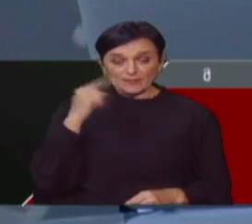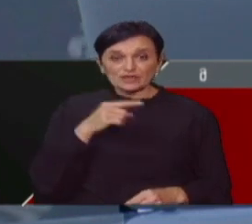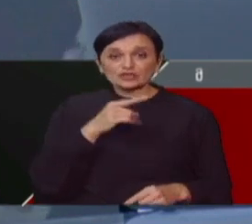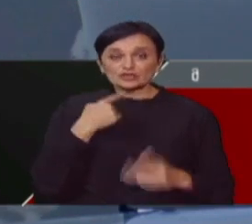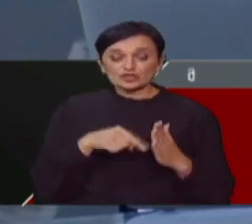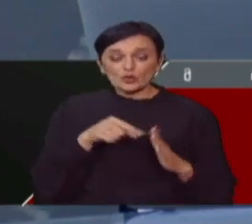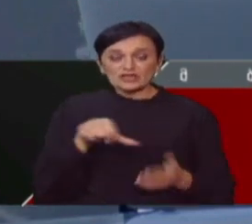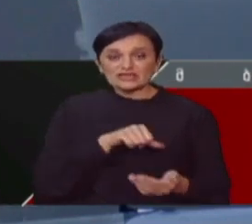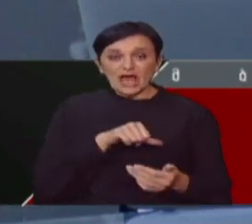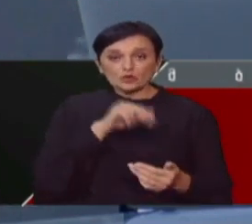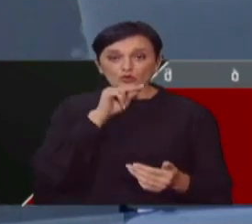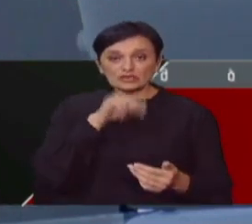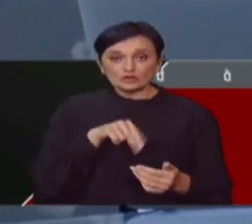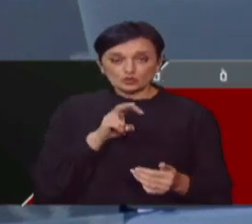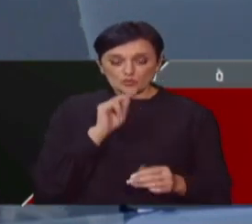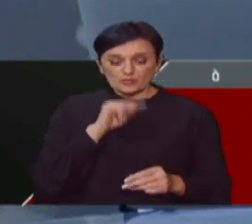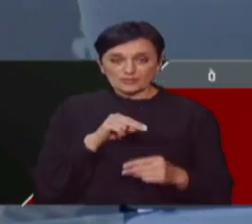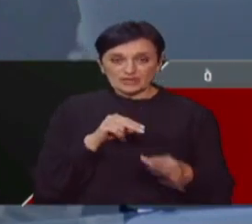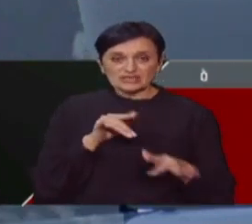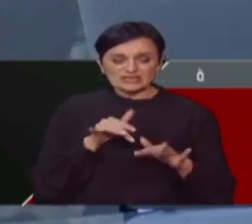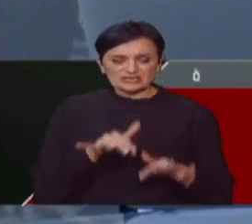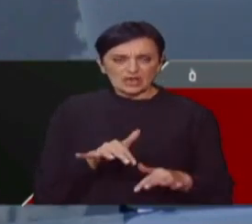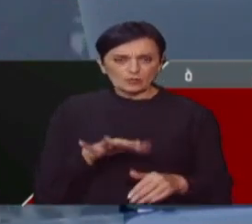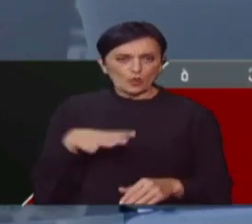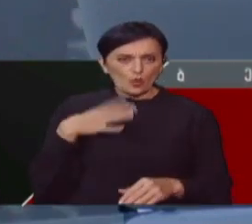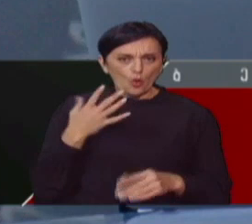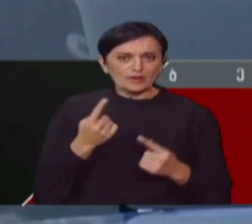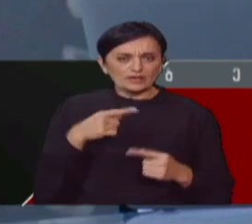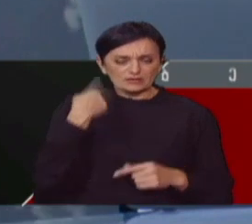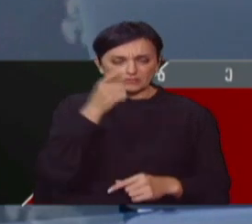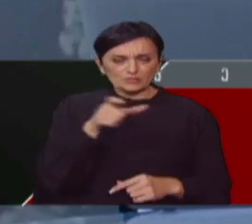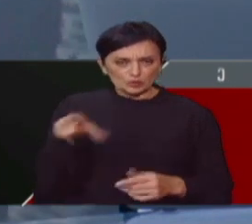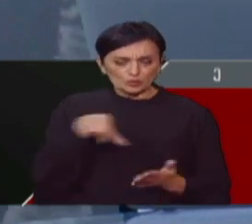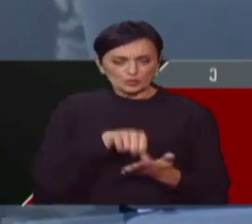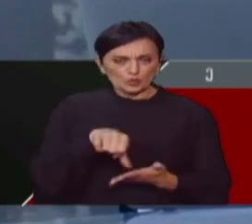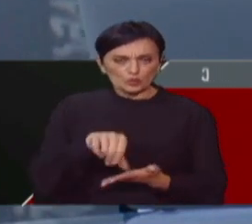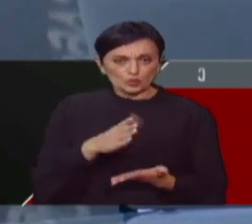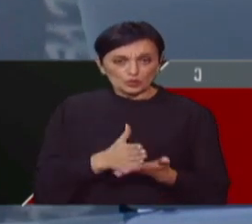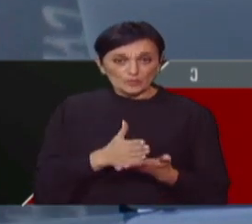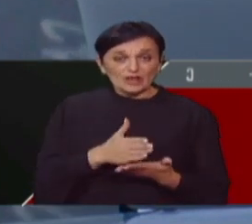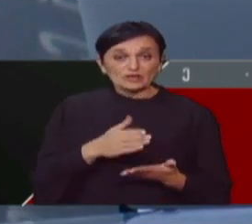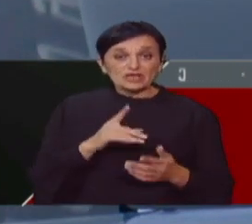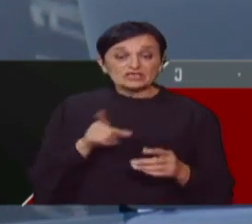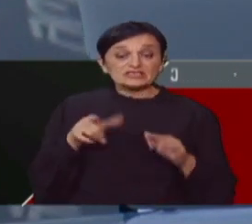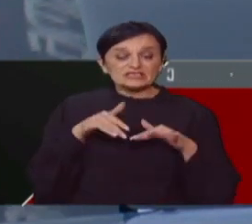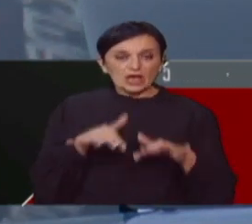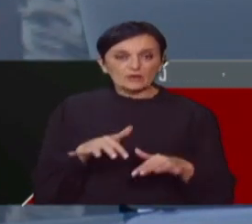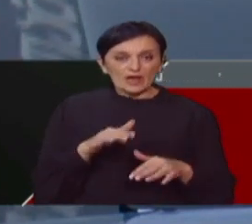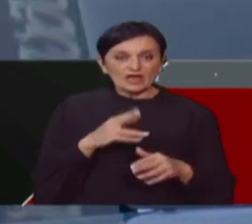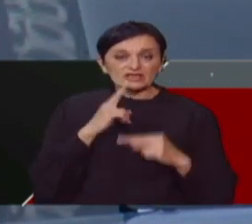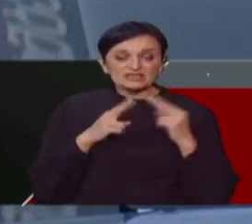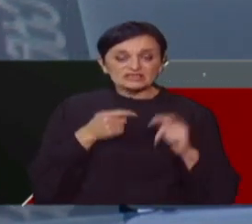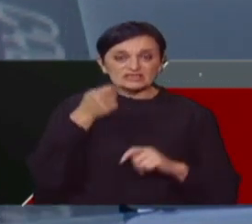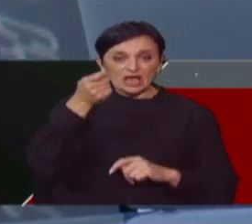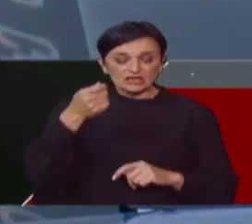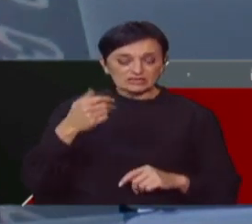ჯაშუშობასა და ნარკოდანაშაულში სდებდა ბრალს. Საქმეში მაშინდელი ყოფილი მაღალჩინოსნებიც ფიგურირებენ. Თავის დროზე რეზონანსულ საქმეზე სარჩელი